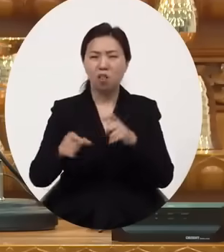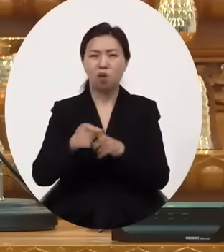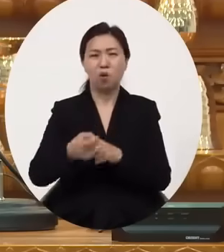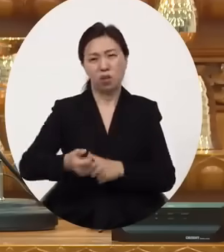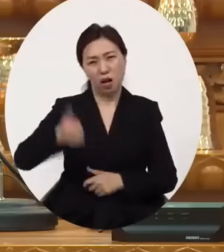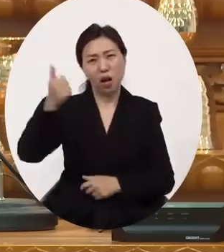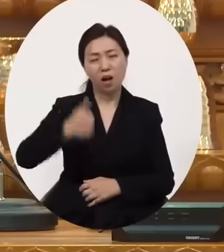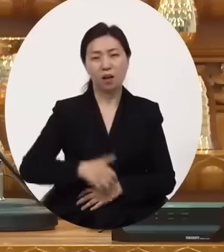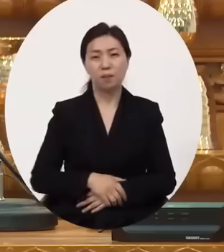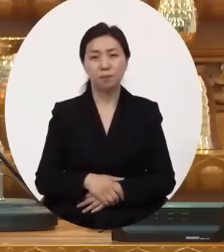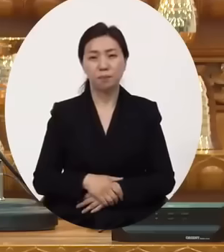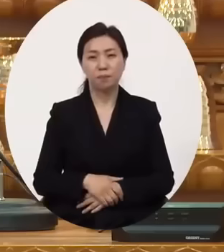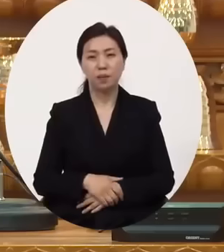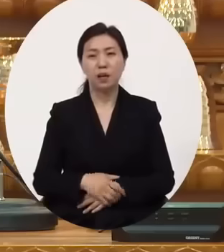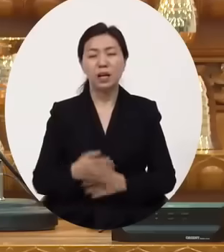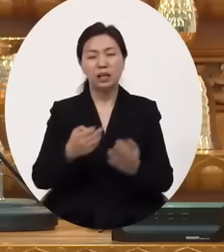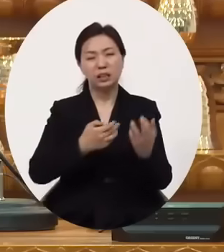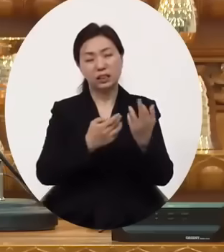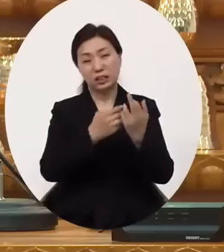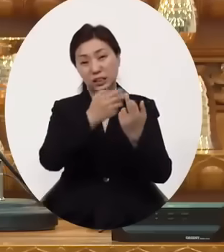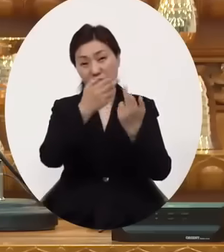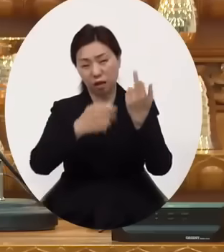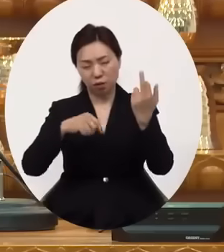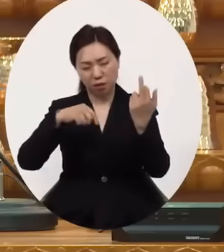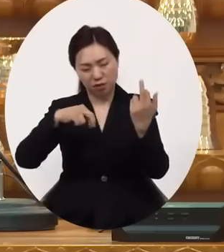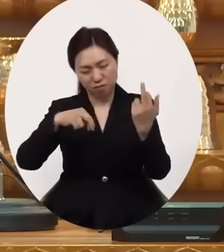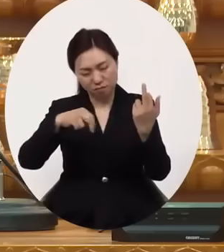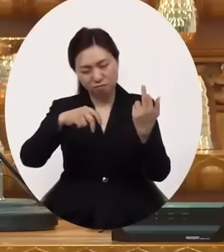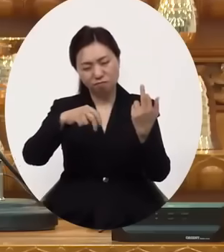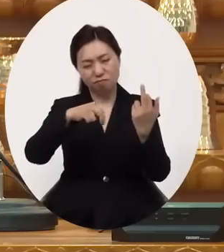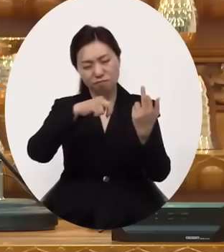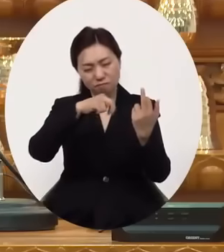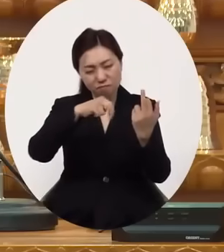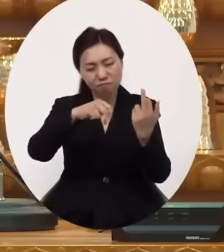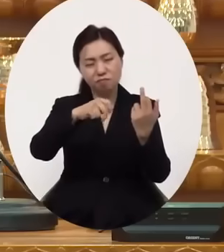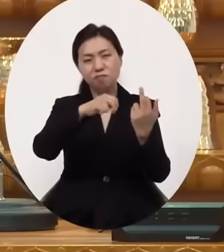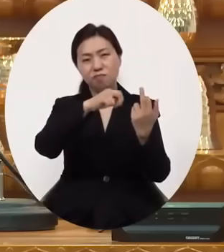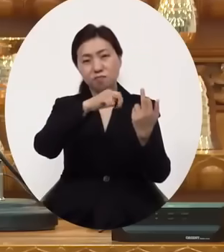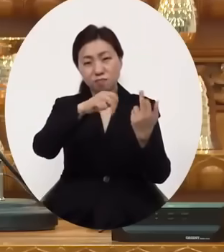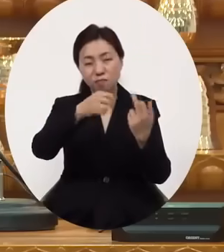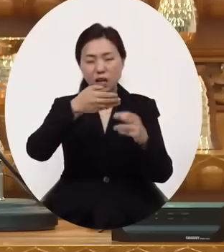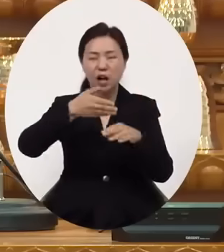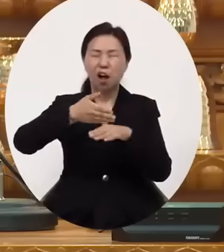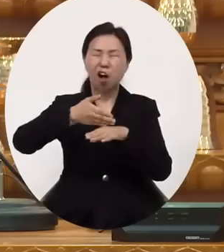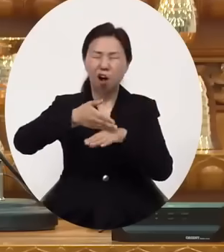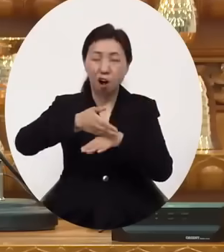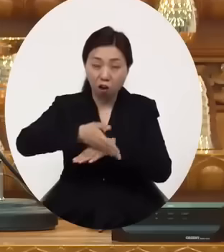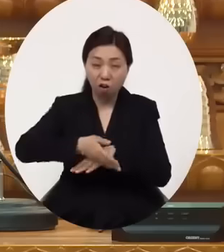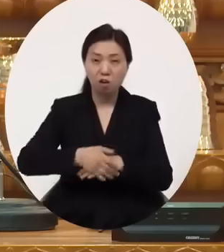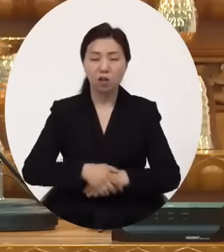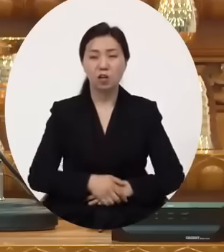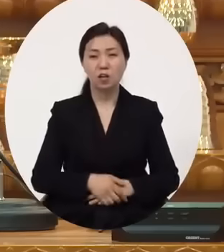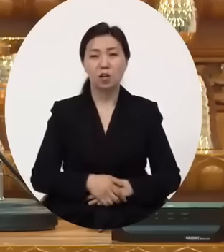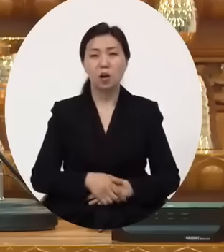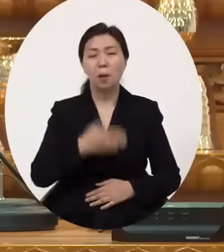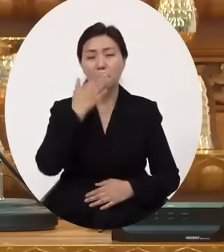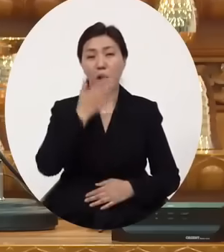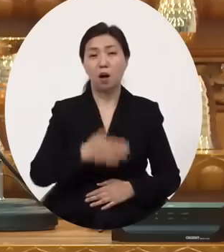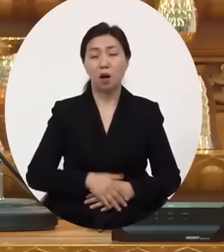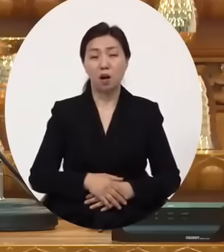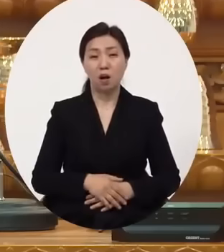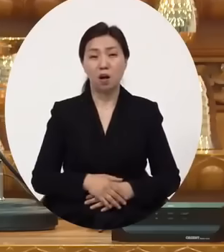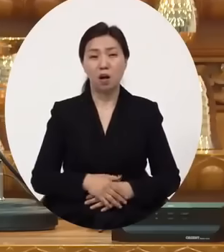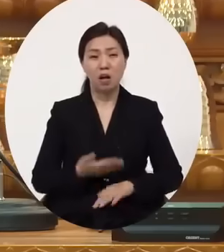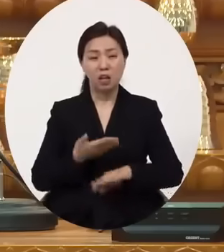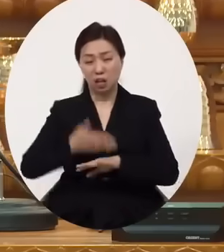설악산도 봉장까지 올라갈 때 좀 천천히 올라가면 노인들 다 절에 다니는 노인들이 다 올라옵니다. 이유는 매일 절을